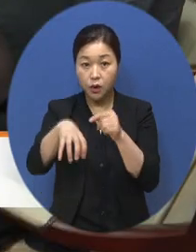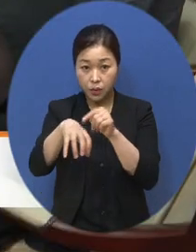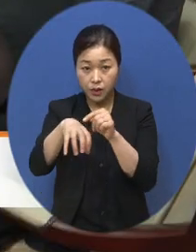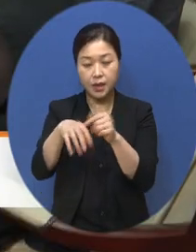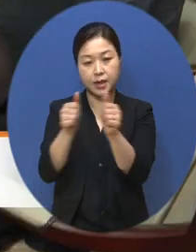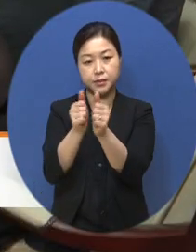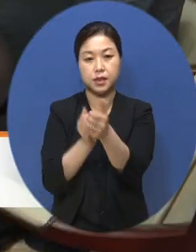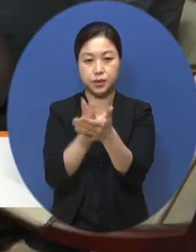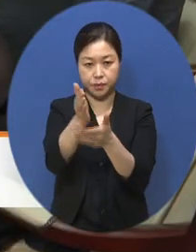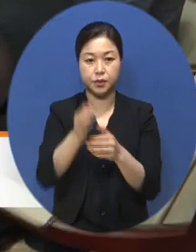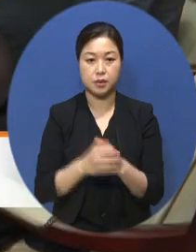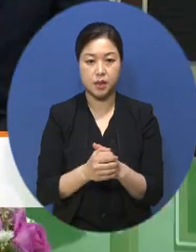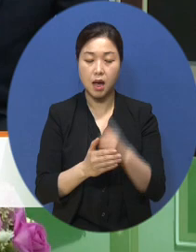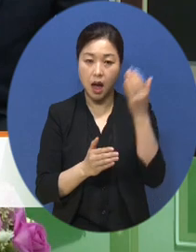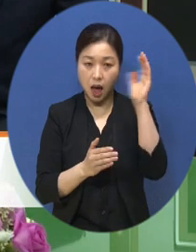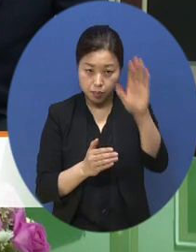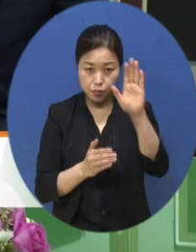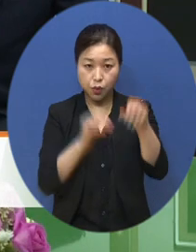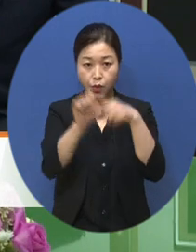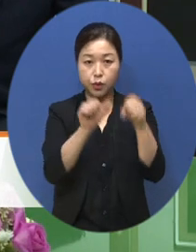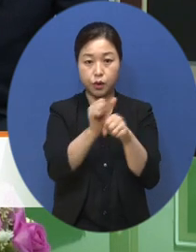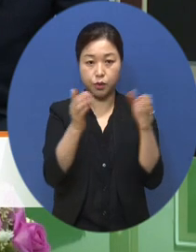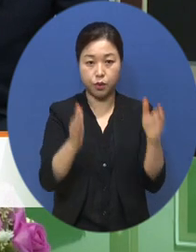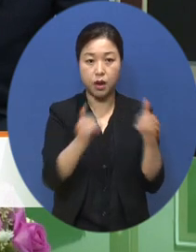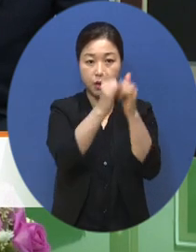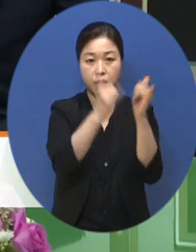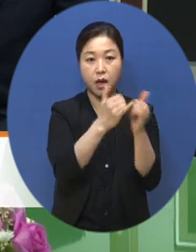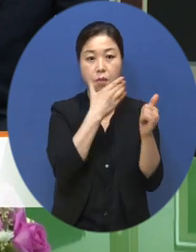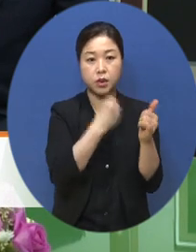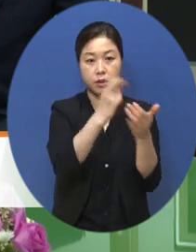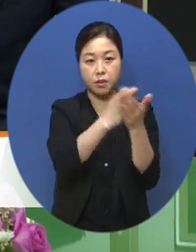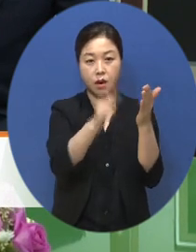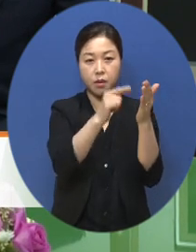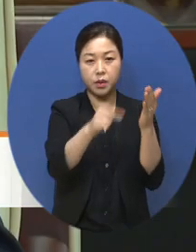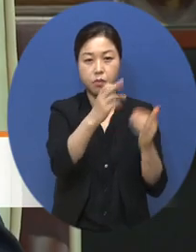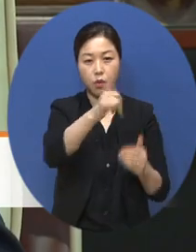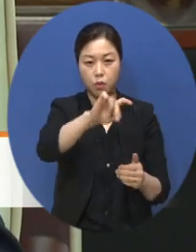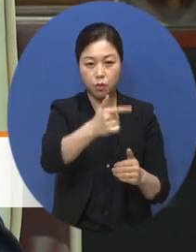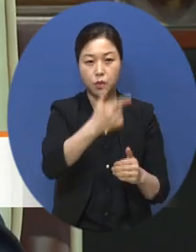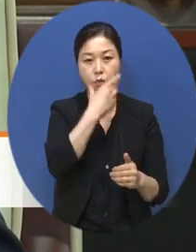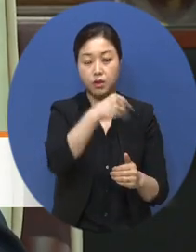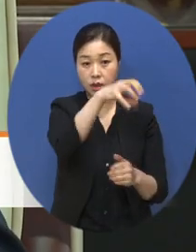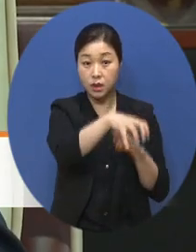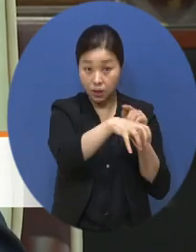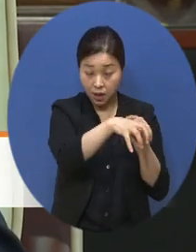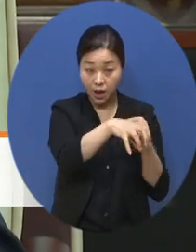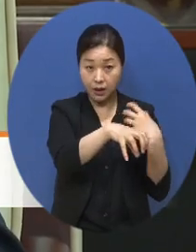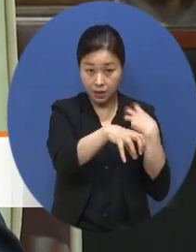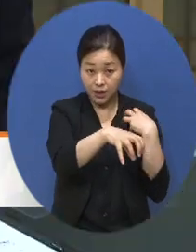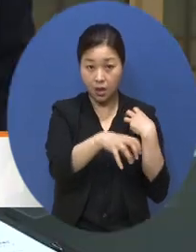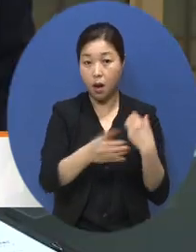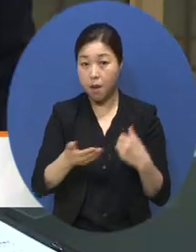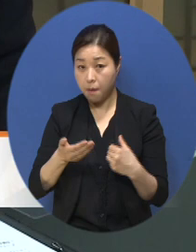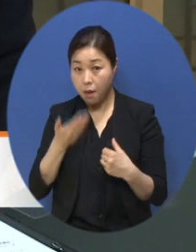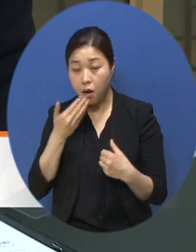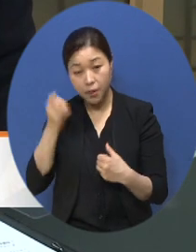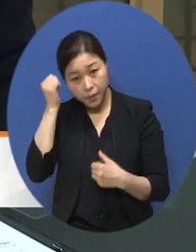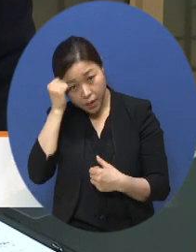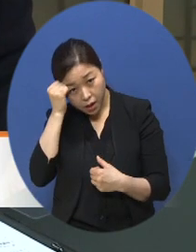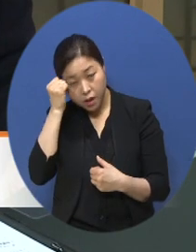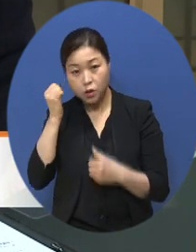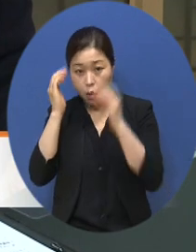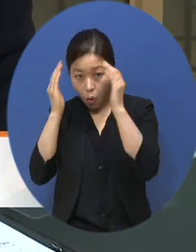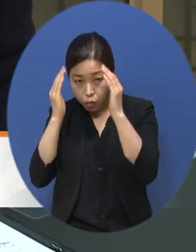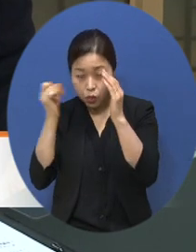전용으로 앞으로 5년간 사회복지법인 보문복지회가 맡아 숙식 제공과 학업지도,